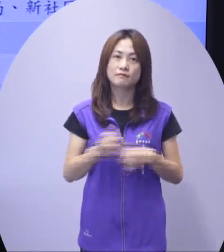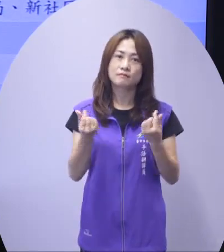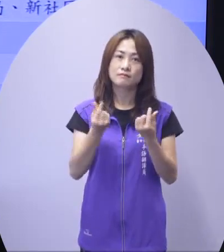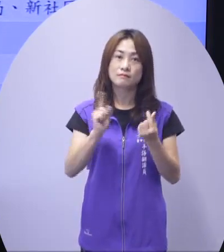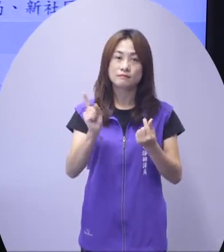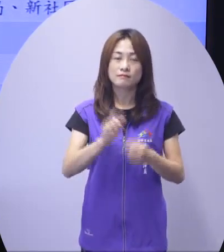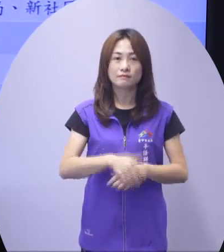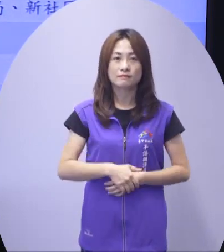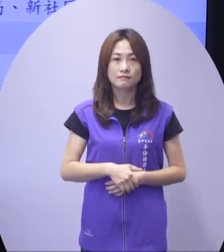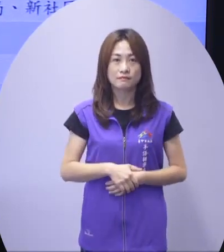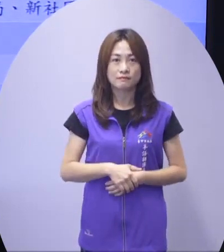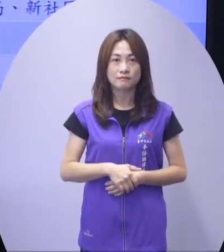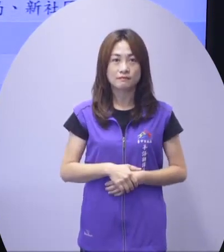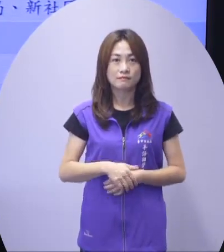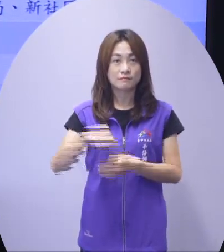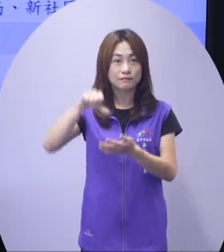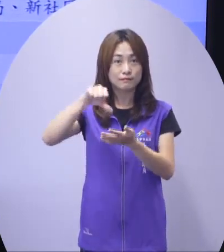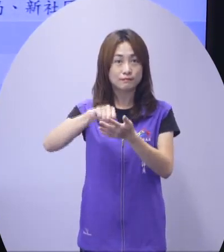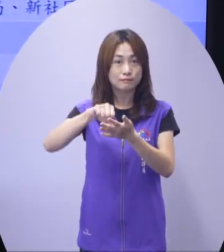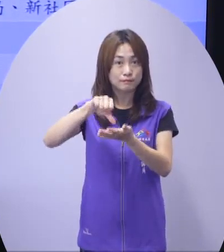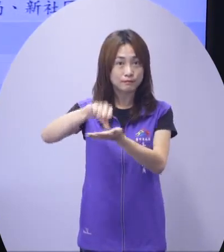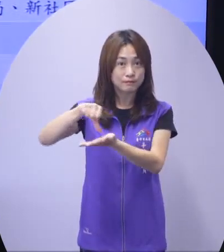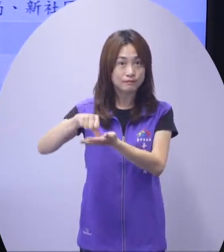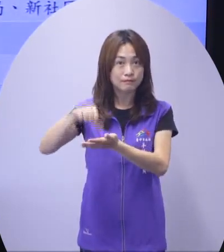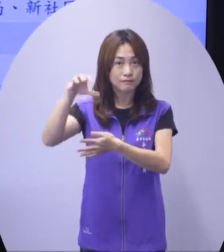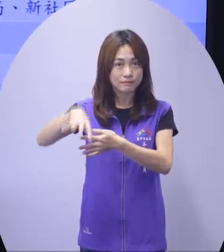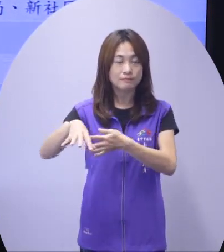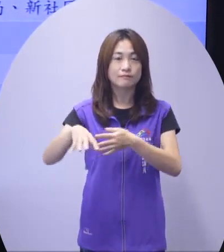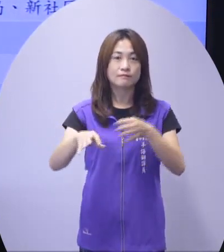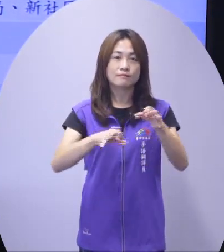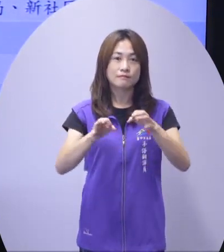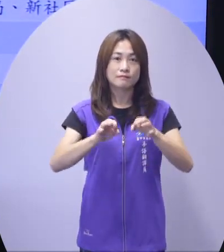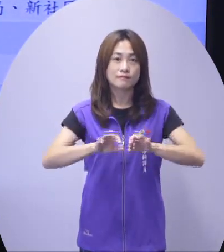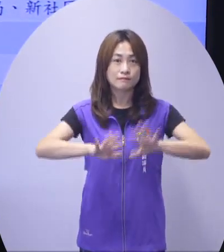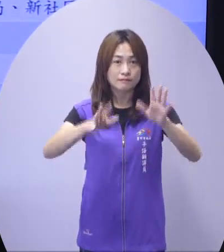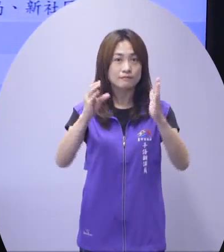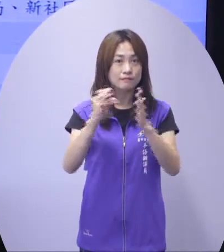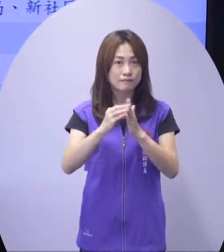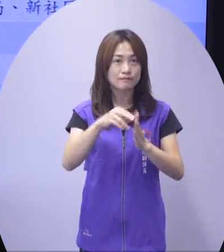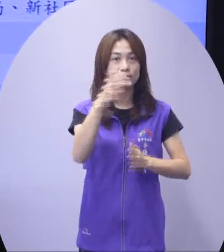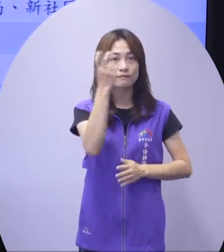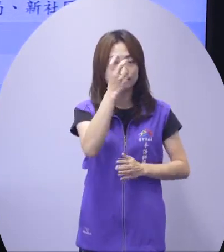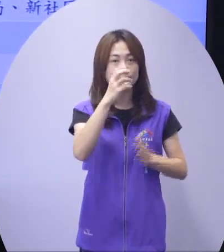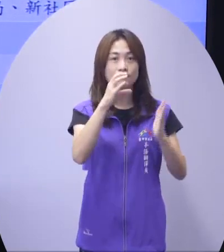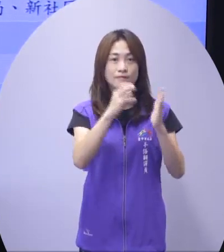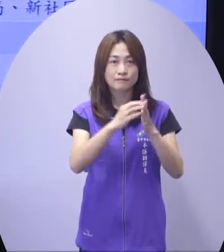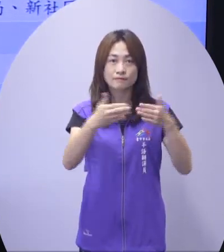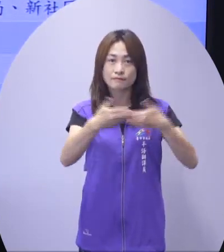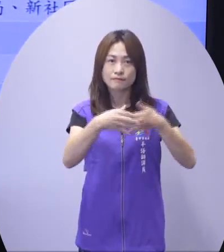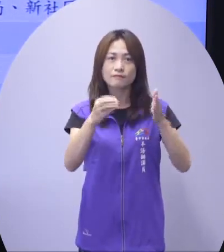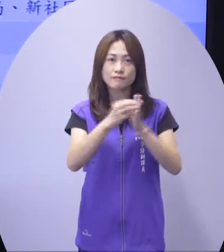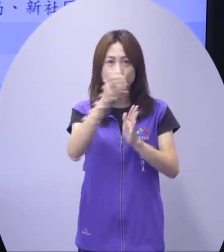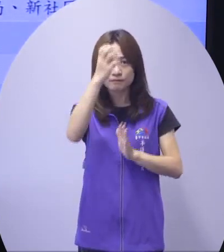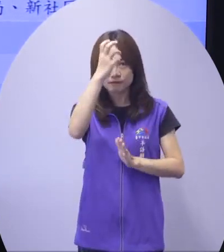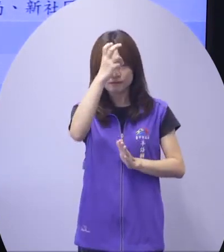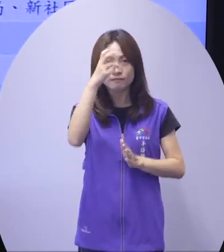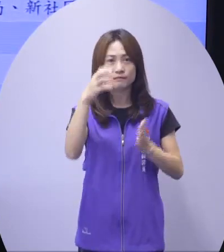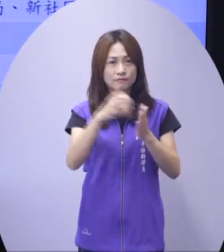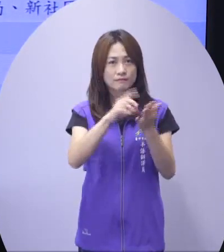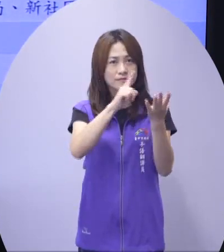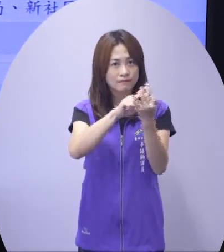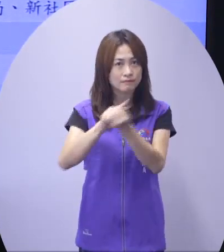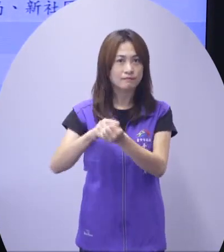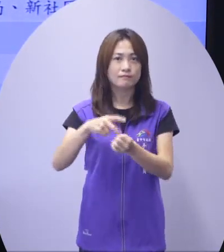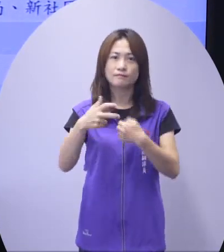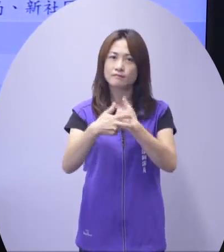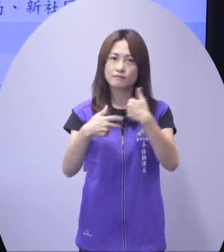包括除了种苗场以外，包括建发局、管理局，还有交通局、警察局，还有卫生